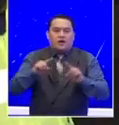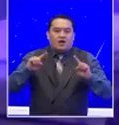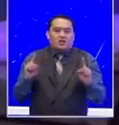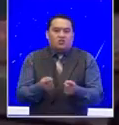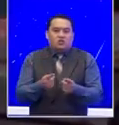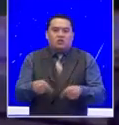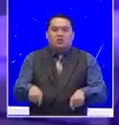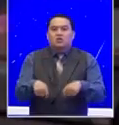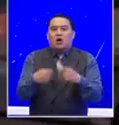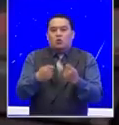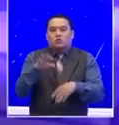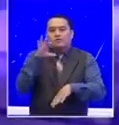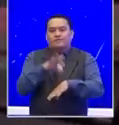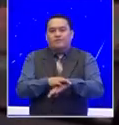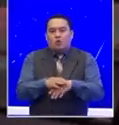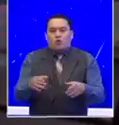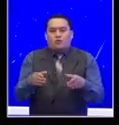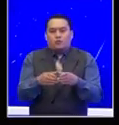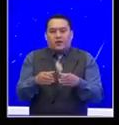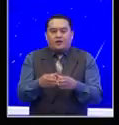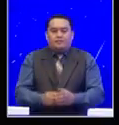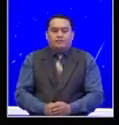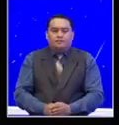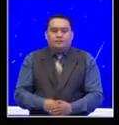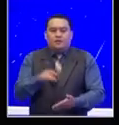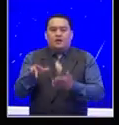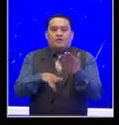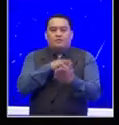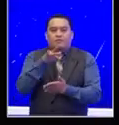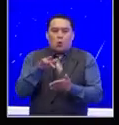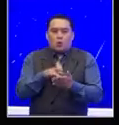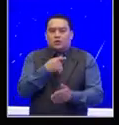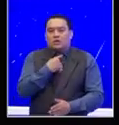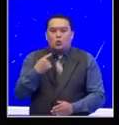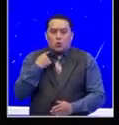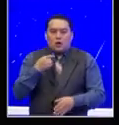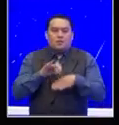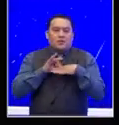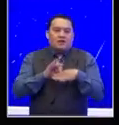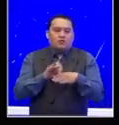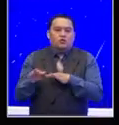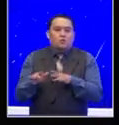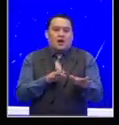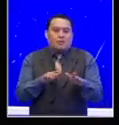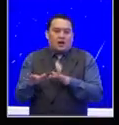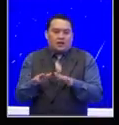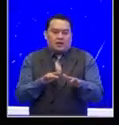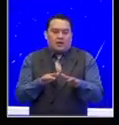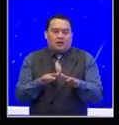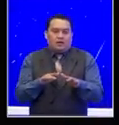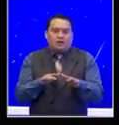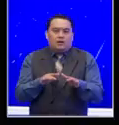ограничения. Нарушителей выявляют мобильные группы. Так, в городе Талдыкурган проводятся мероприятия